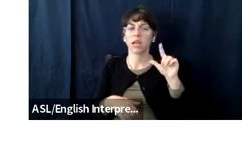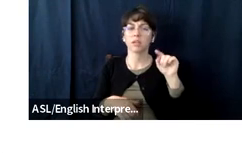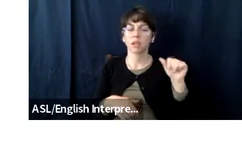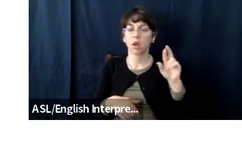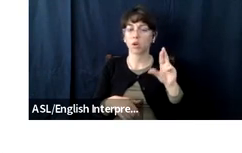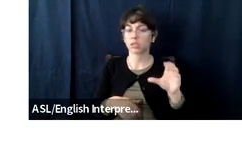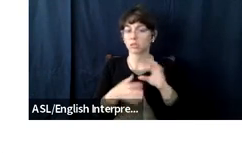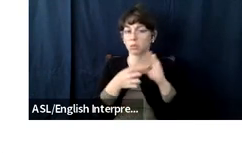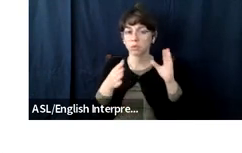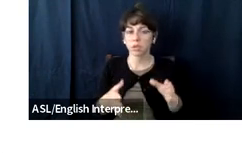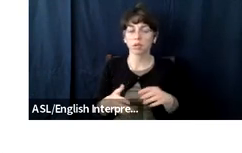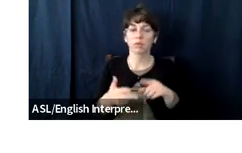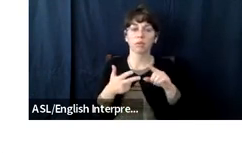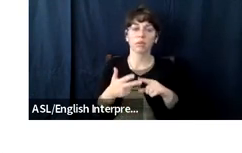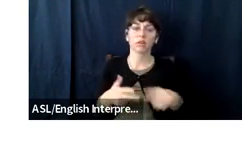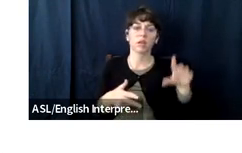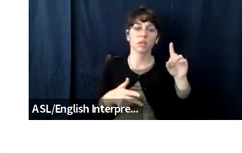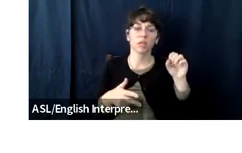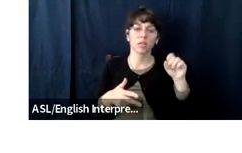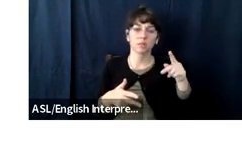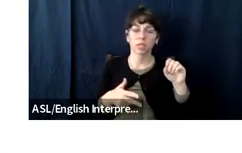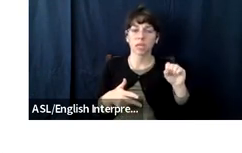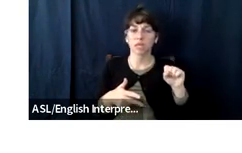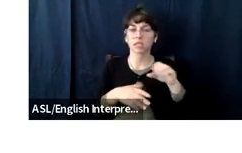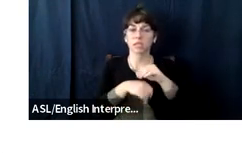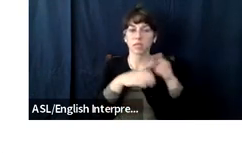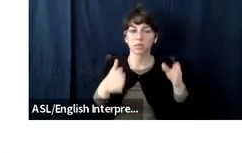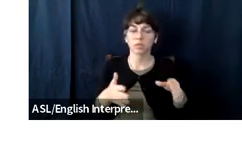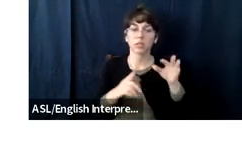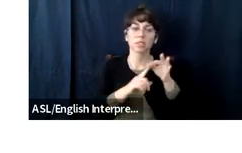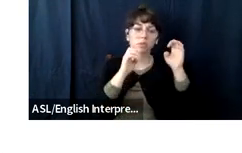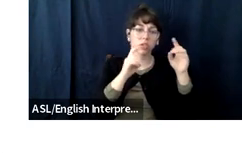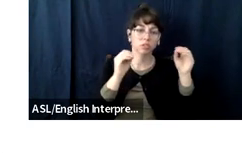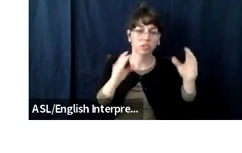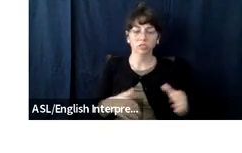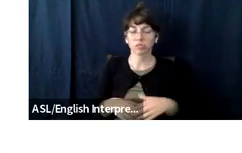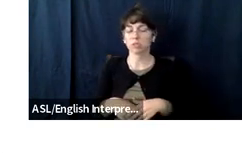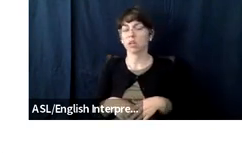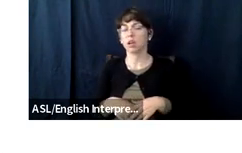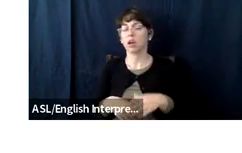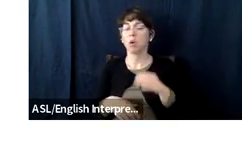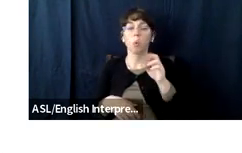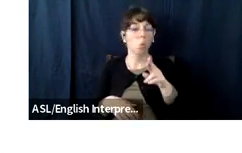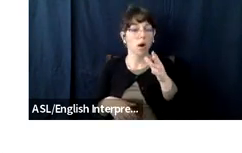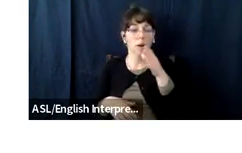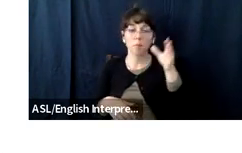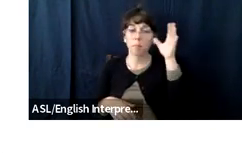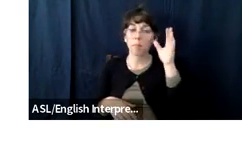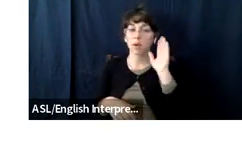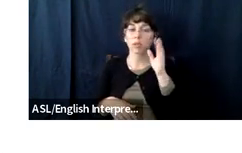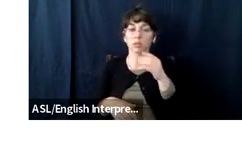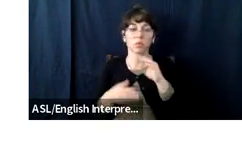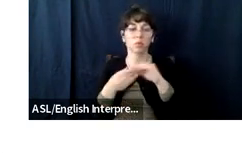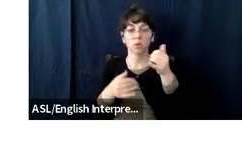from a DSPS counselor special ed teachers word of mouth. So a lot of parents kind of call and say my, you know, my friend's son